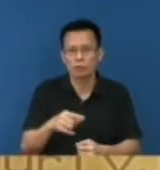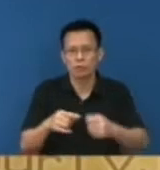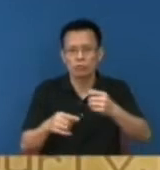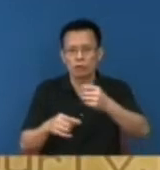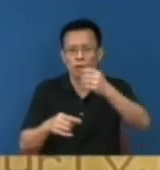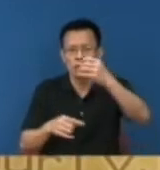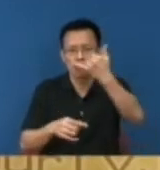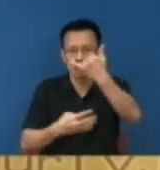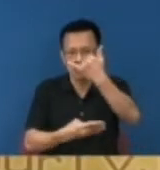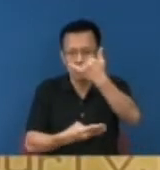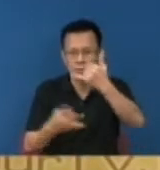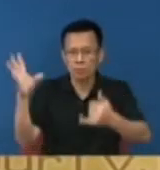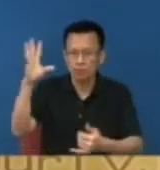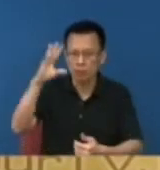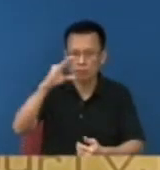時候，